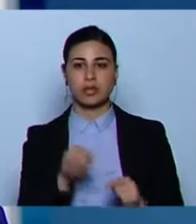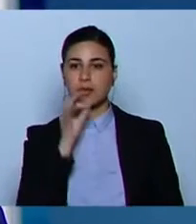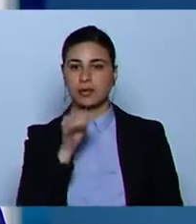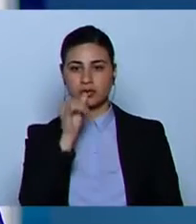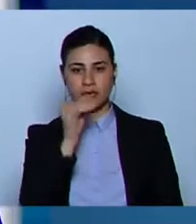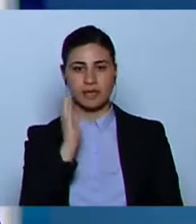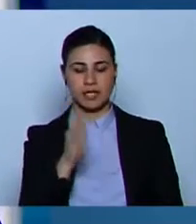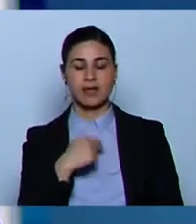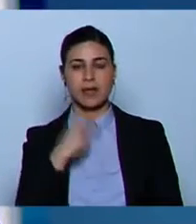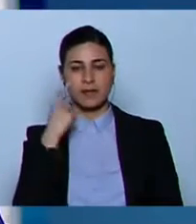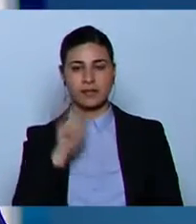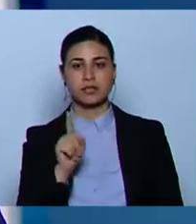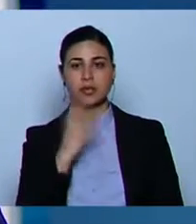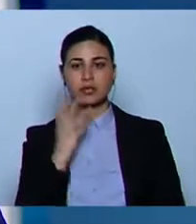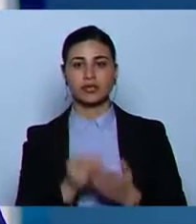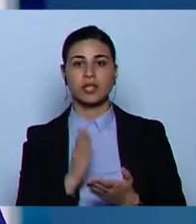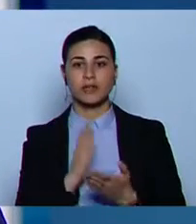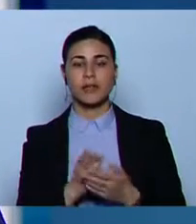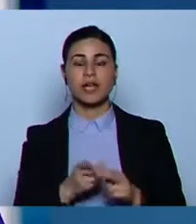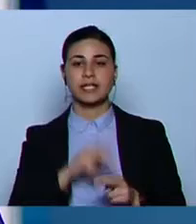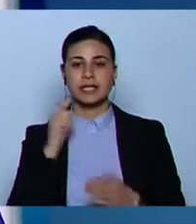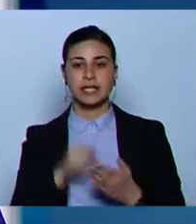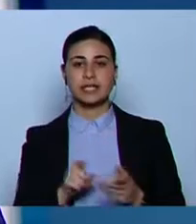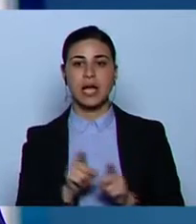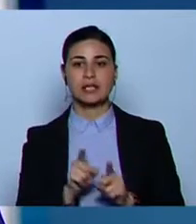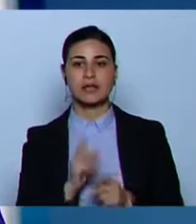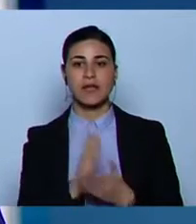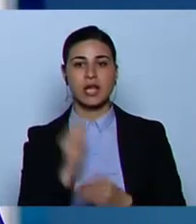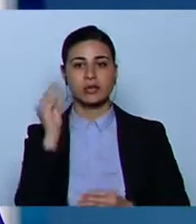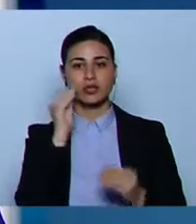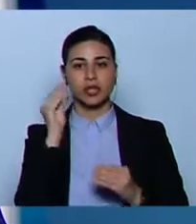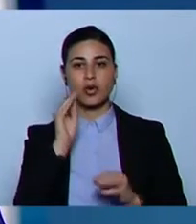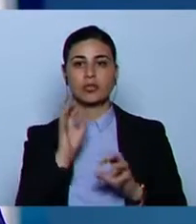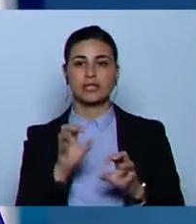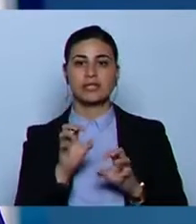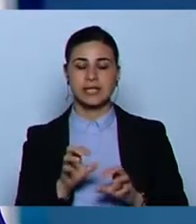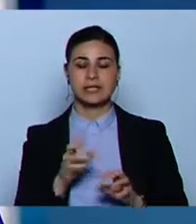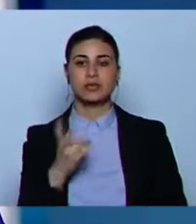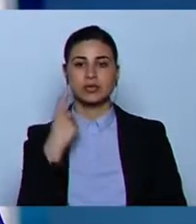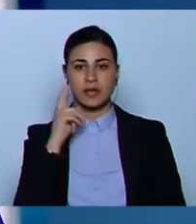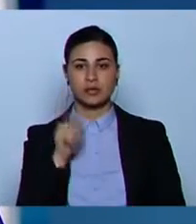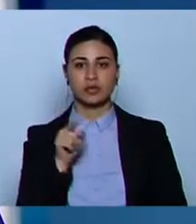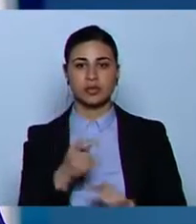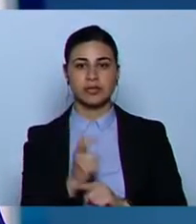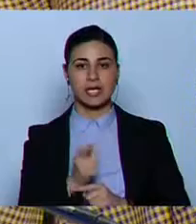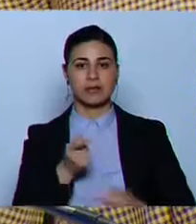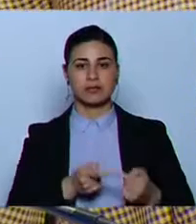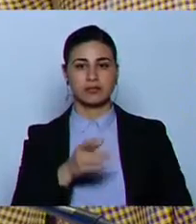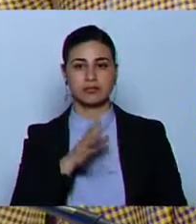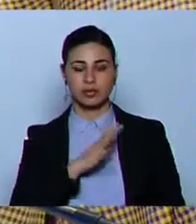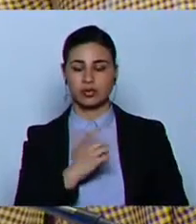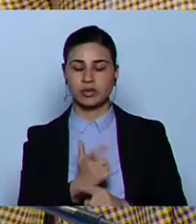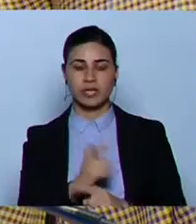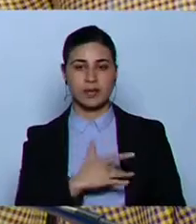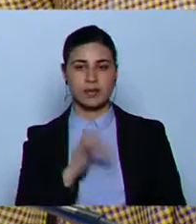ver gaktsent mi avitsirob chven vart es sakitkhebis aseve ari mjelobis tsesit merzmnet ro ik sakmao tskhari mjeloba ari kha